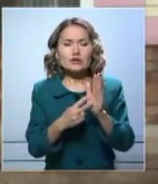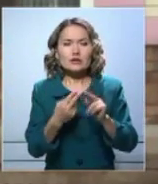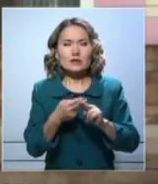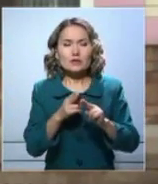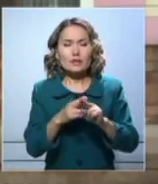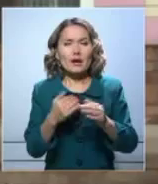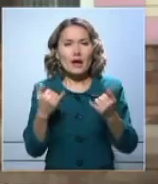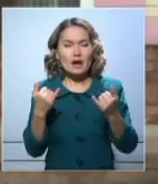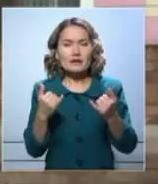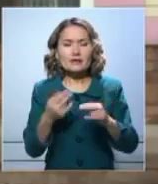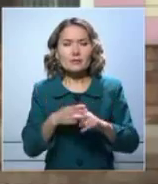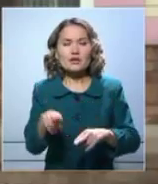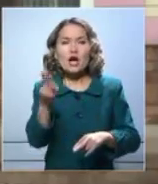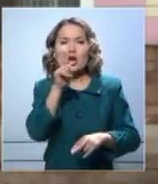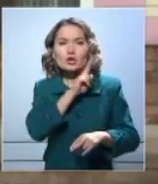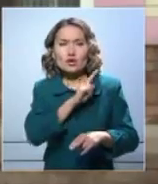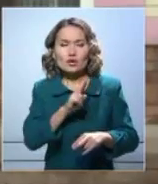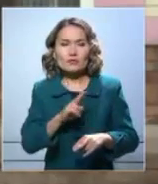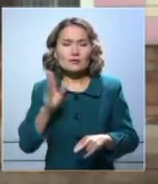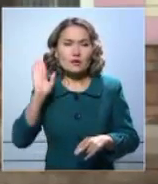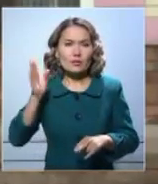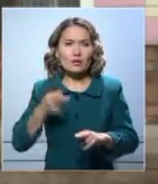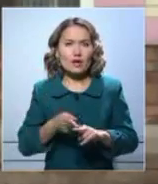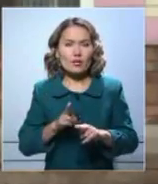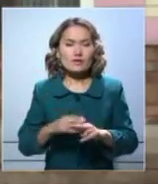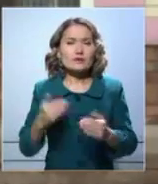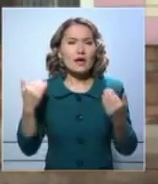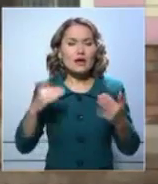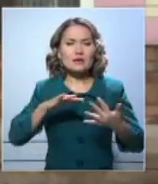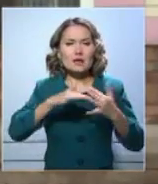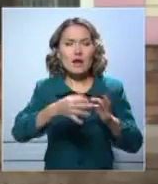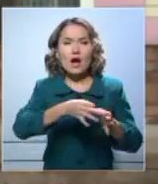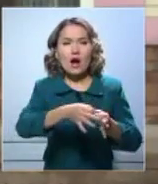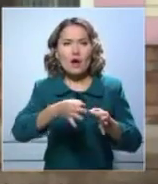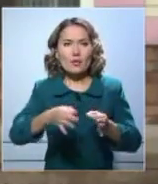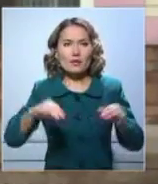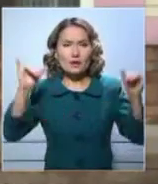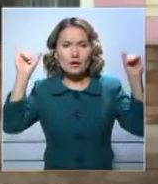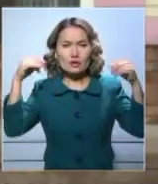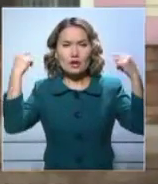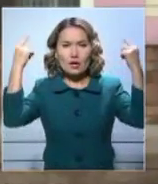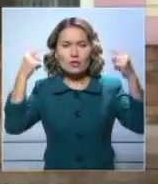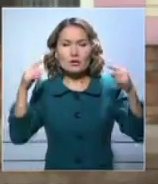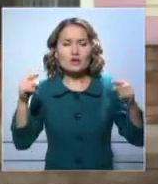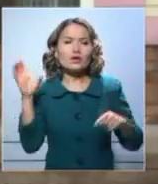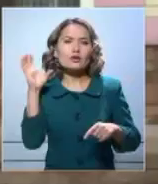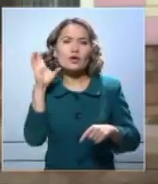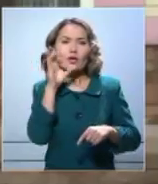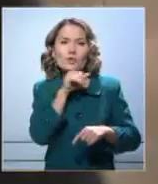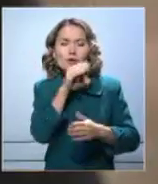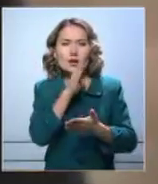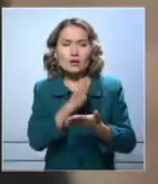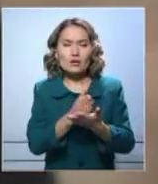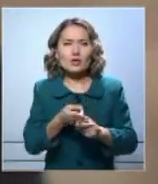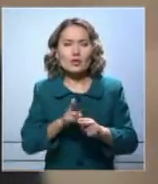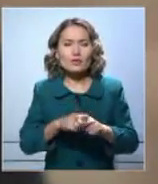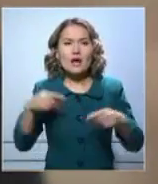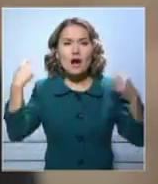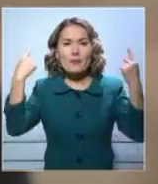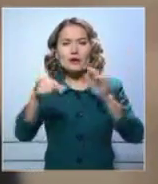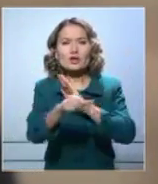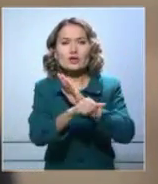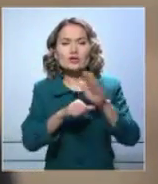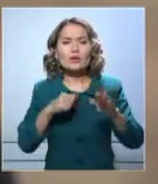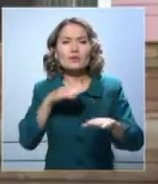көтерілді. Деректердің ішіндегісі ең ірісі Целиноград ауданында тіркелді. Онда ұрылар 140 бас малды құрылыс аумағына қамап, оларды